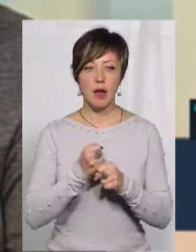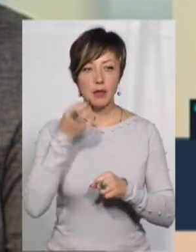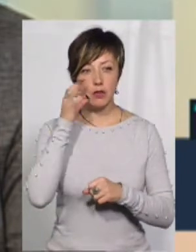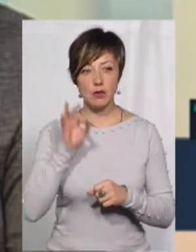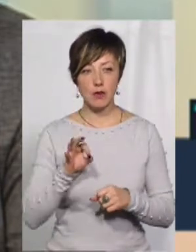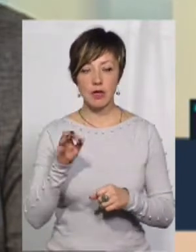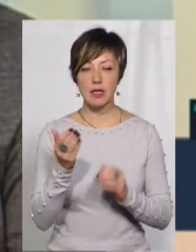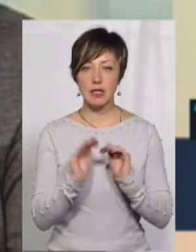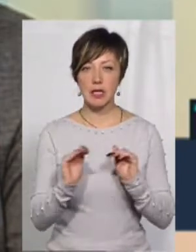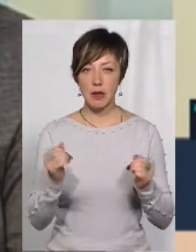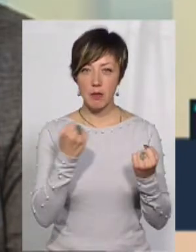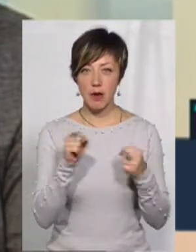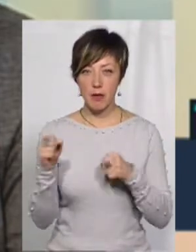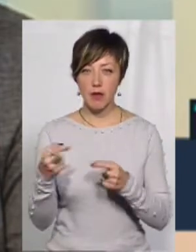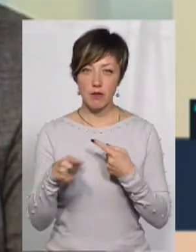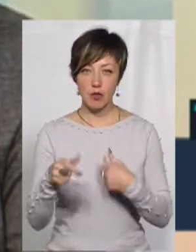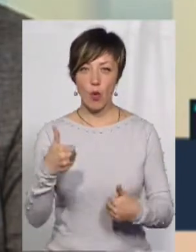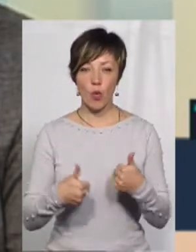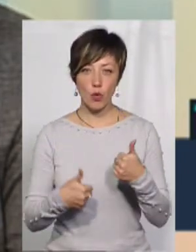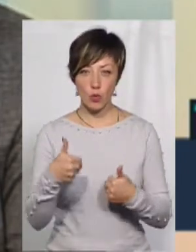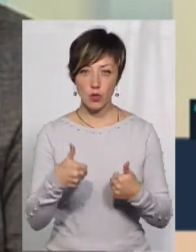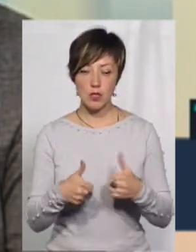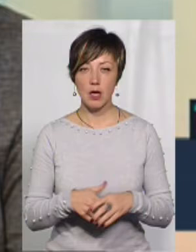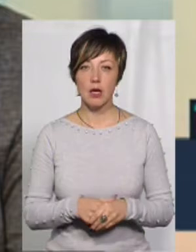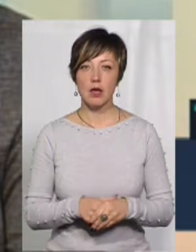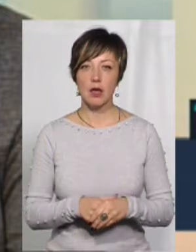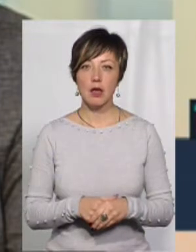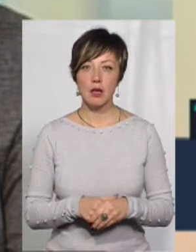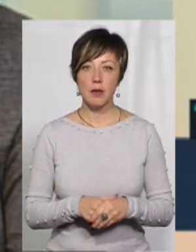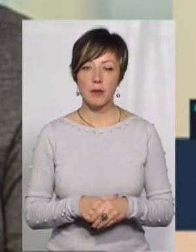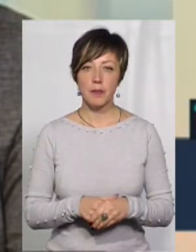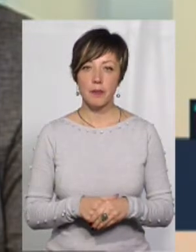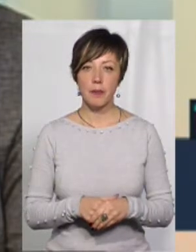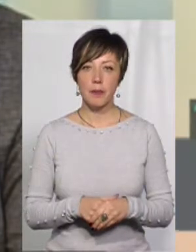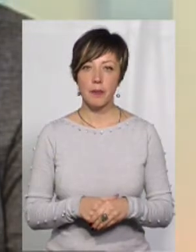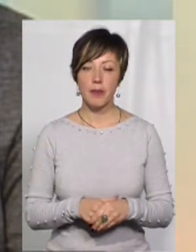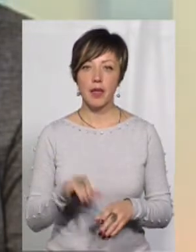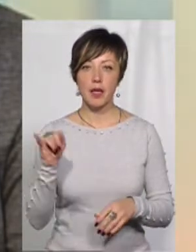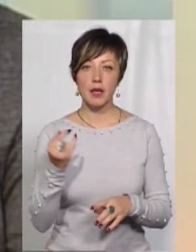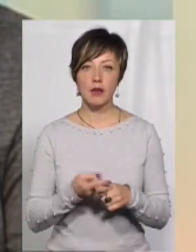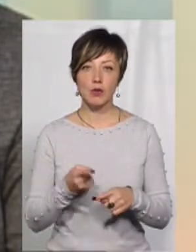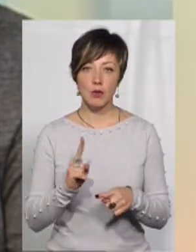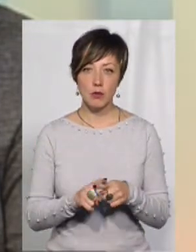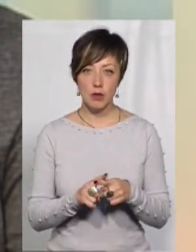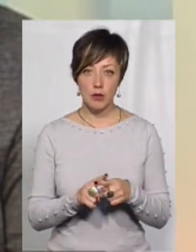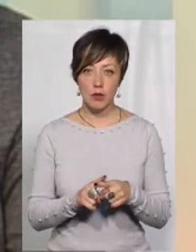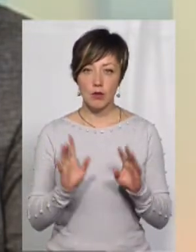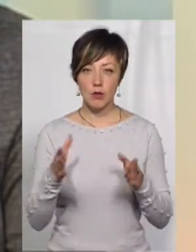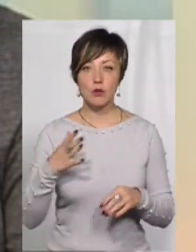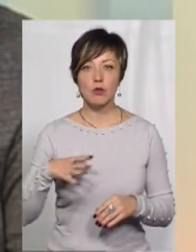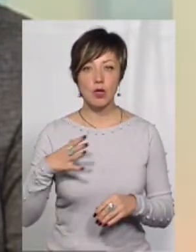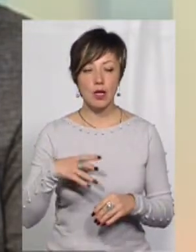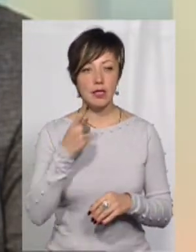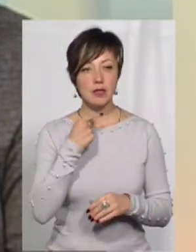напрацювання вже, тому що їхні діти перемагали там в інших конкурсах, які не їхня громада визначала. І тому будемо чекати,